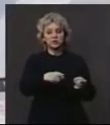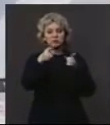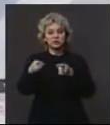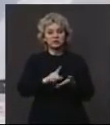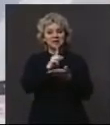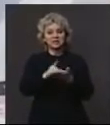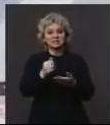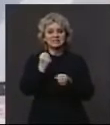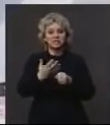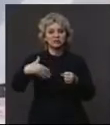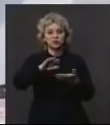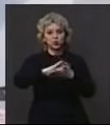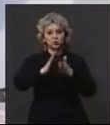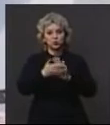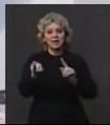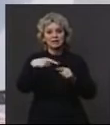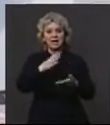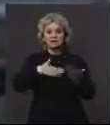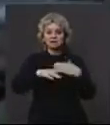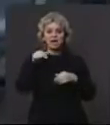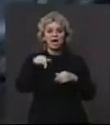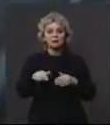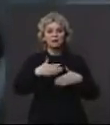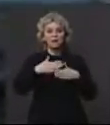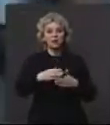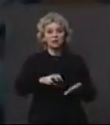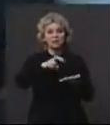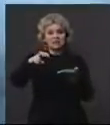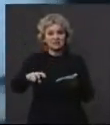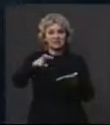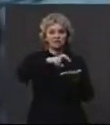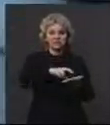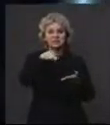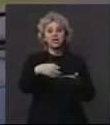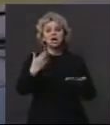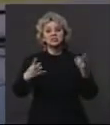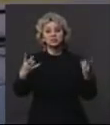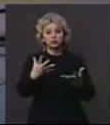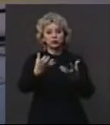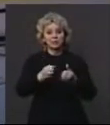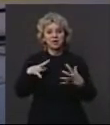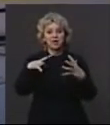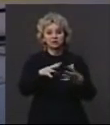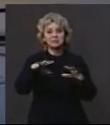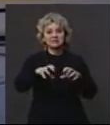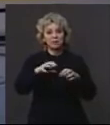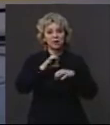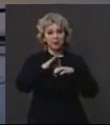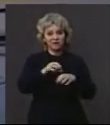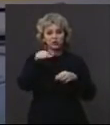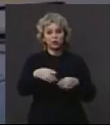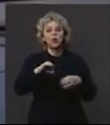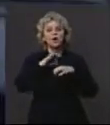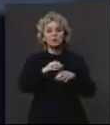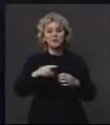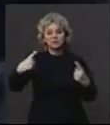перевозчики должны создать все условия для инвалидов, а именно помогать при посадке, высадке, а если надо брать в автомобиль собак-проводников.